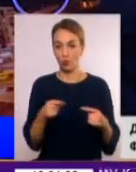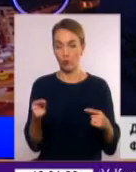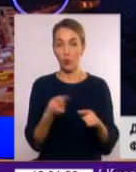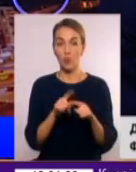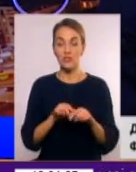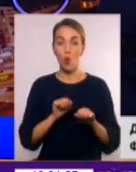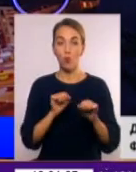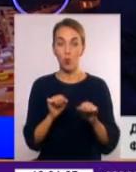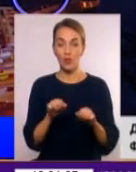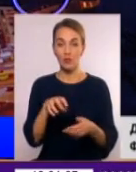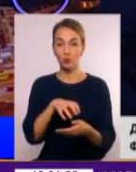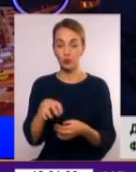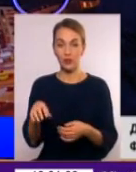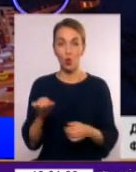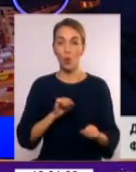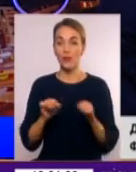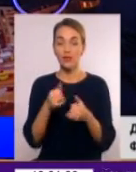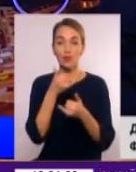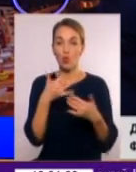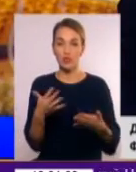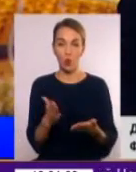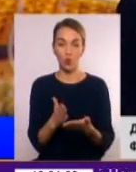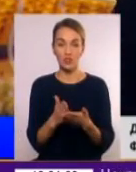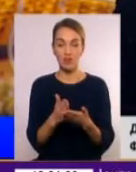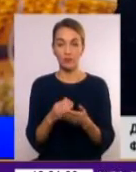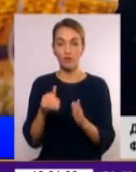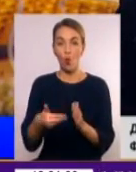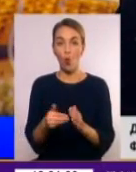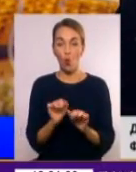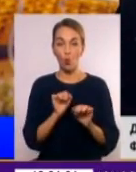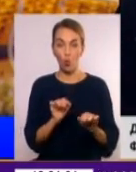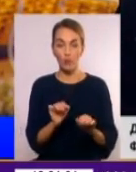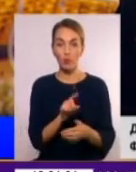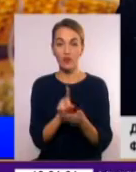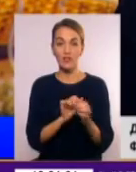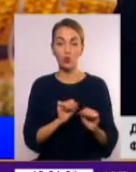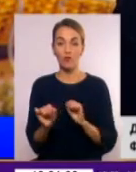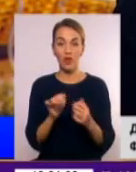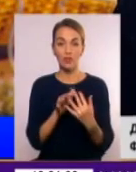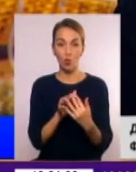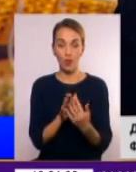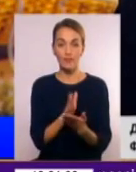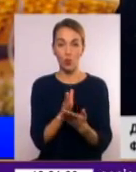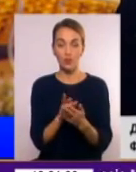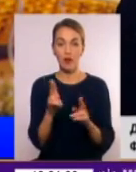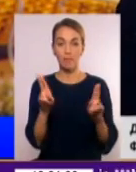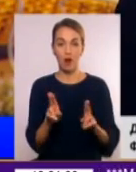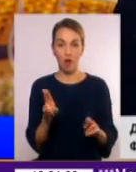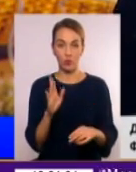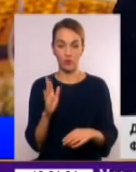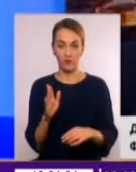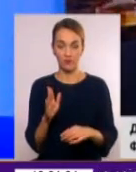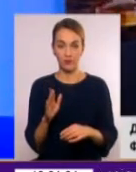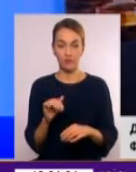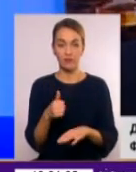опорні пункти, командир не може знаходитися в окопі на передовій, тому що він повинен керувати боєм, і він знаходиться, як правило, в